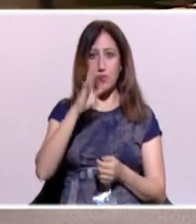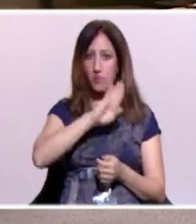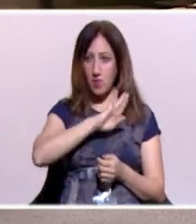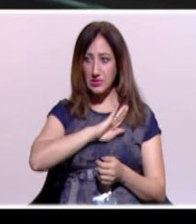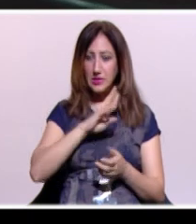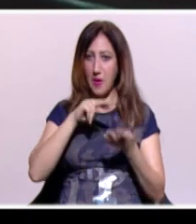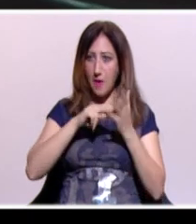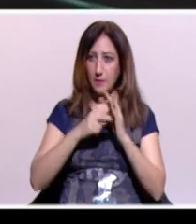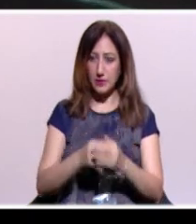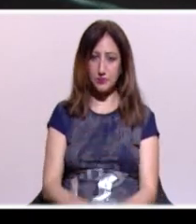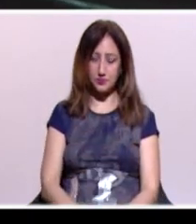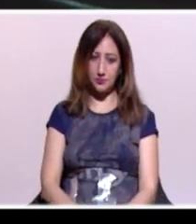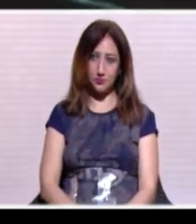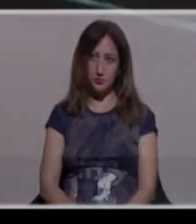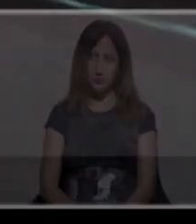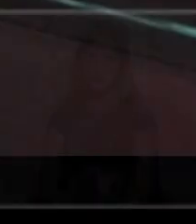وغيره. طبعا, طبعا.